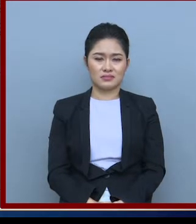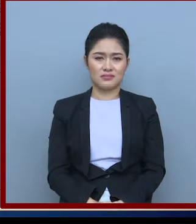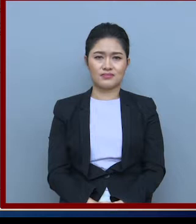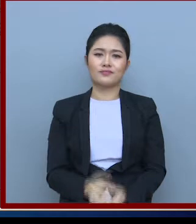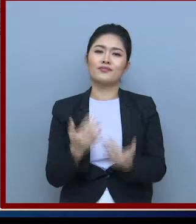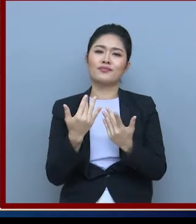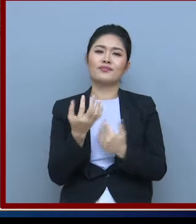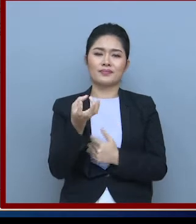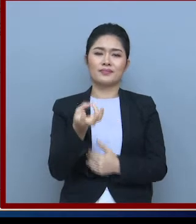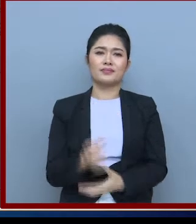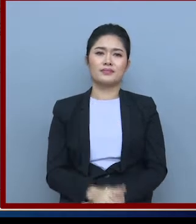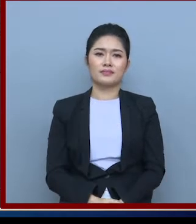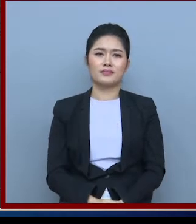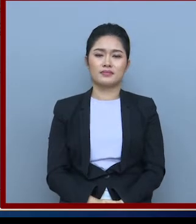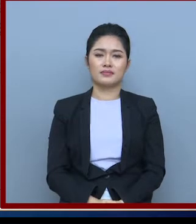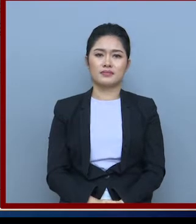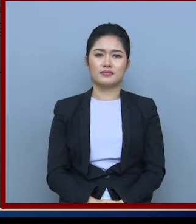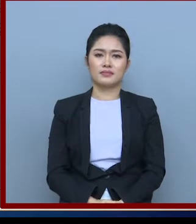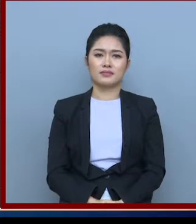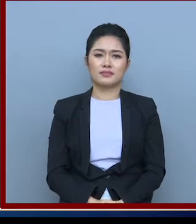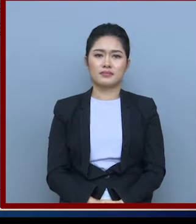จะนานนิดนึงนะครับ